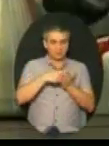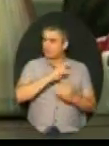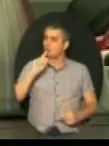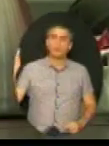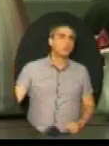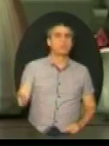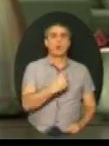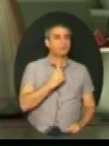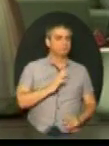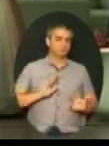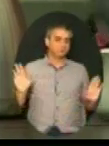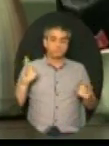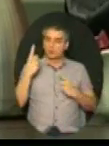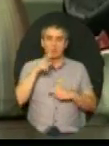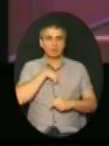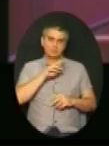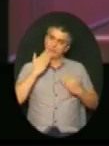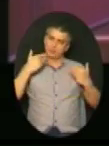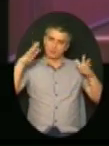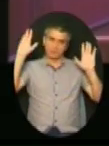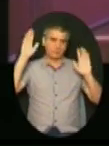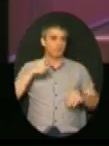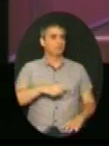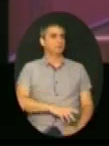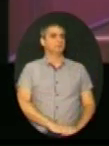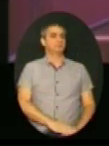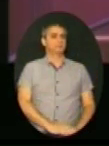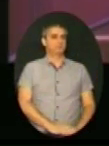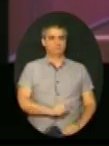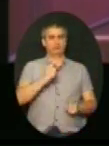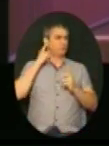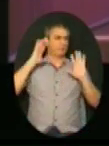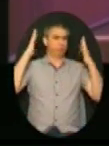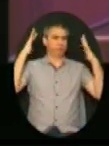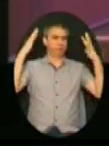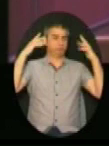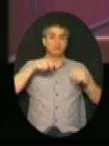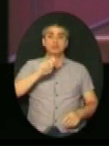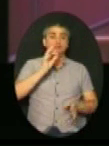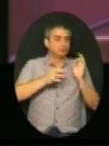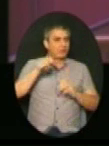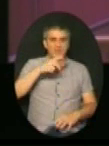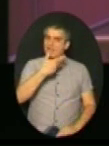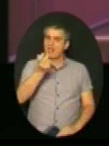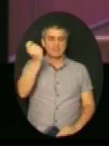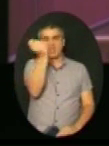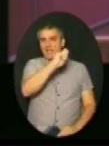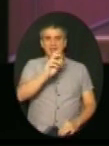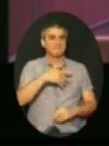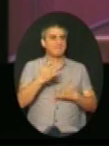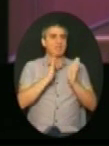כל אחד מאיתנו, בחלק שלו, תודה רבה. אין לו לשופט, לא חרב ולא